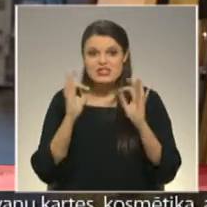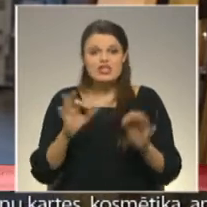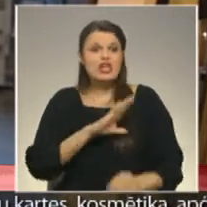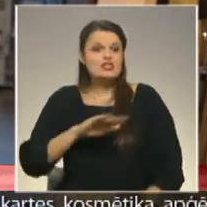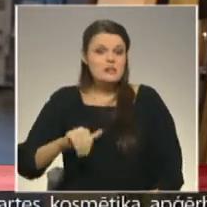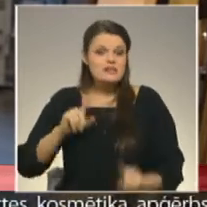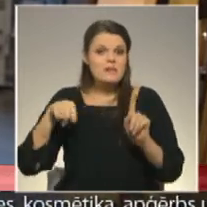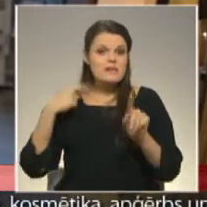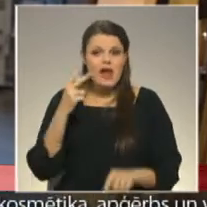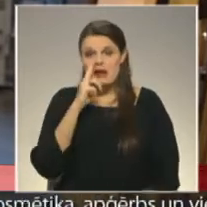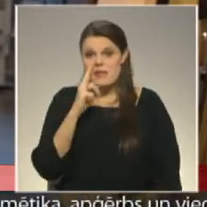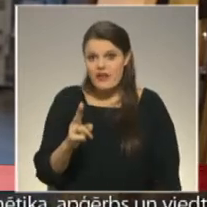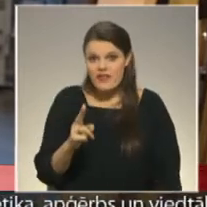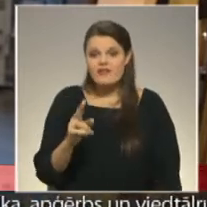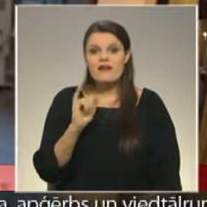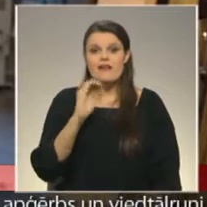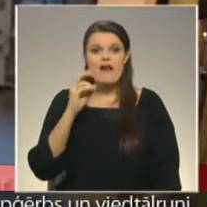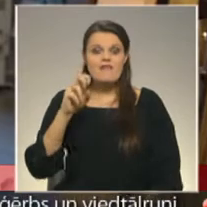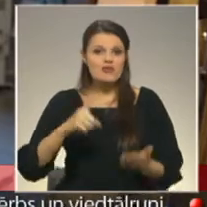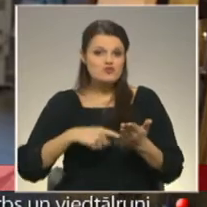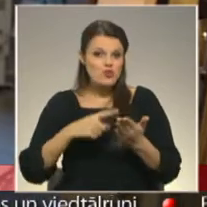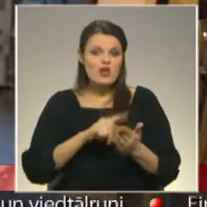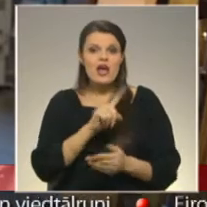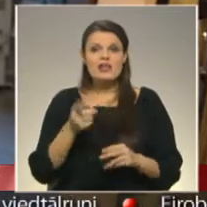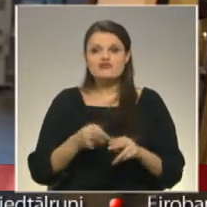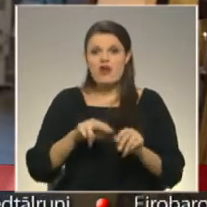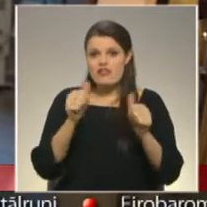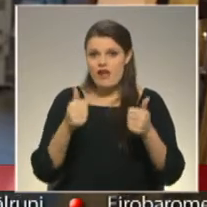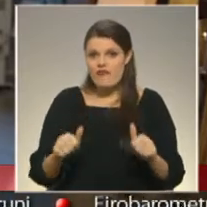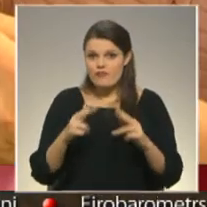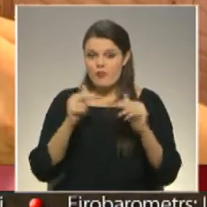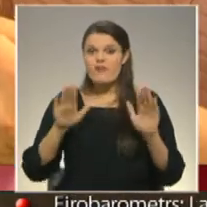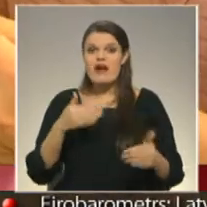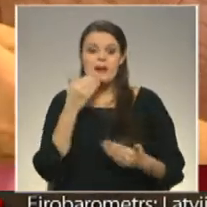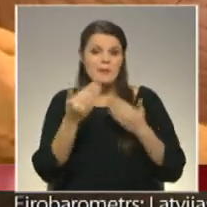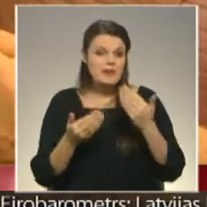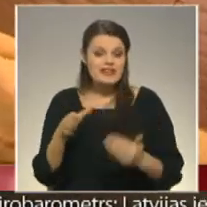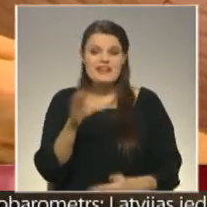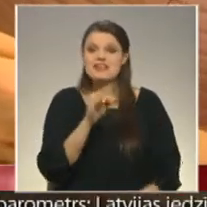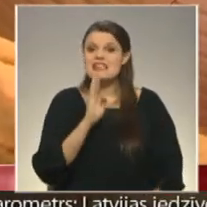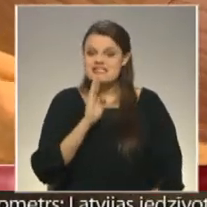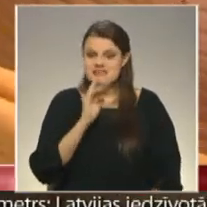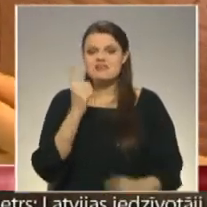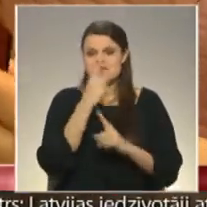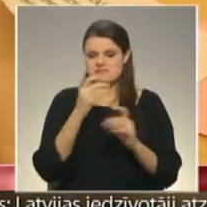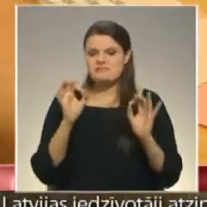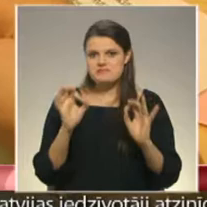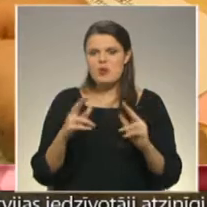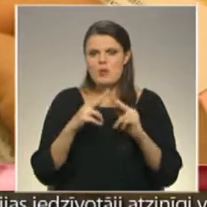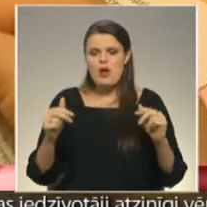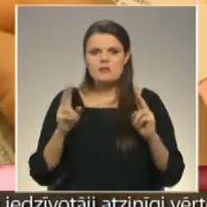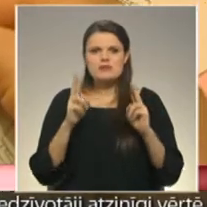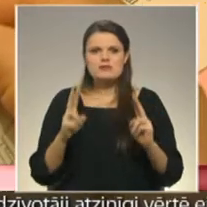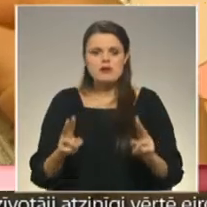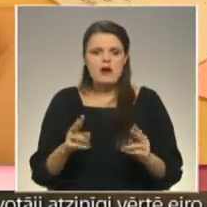tam, nākamā nedēļā, Ievā, ka ir šādas nometnes un ka var pieteikties. Visas sievietes atzīst, ka nometnes bija kā